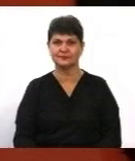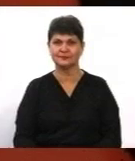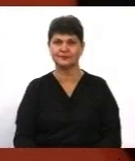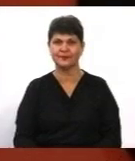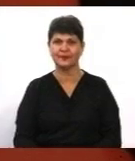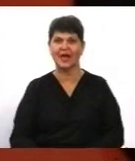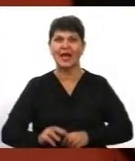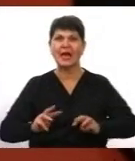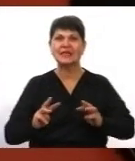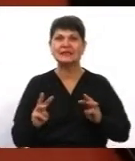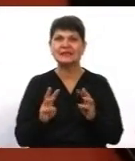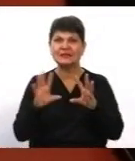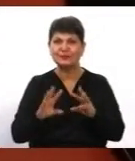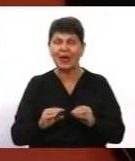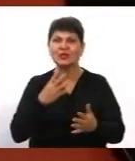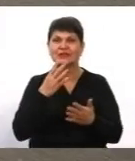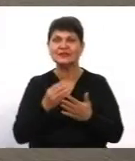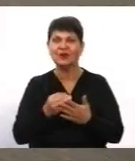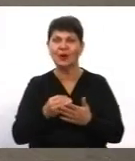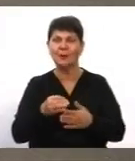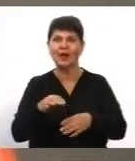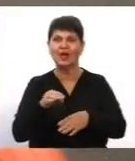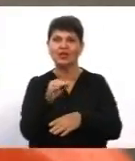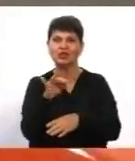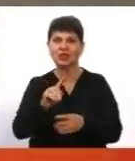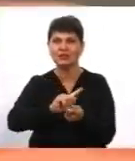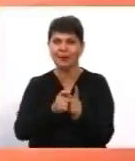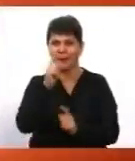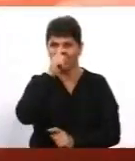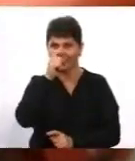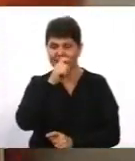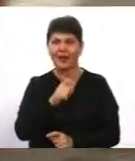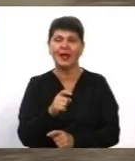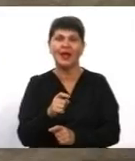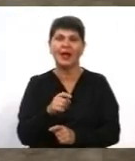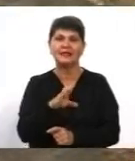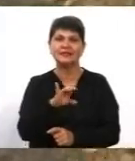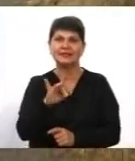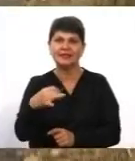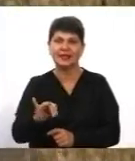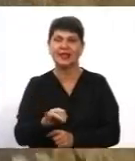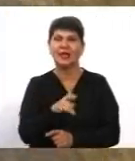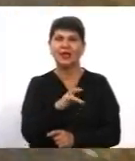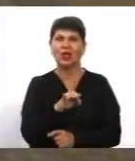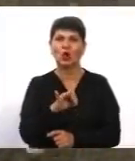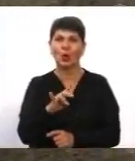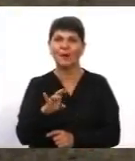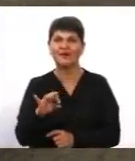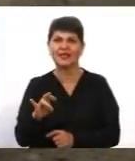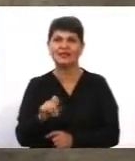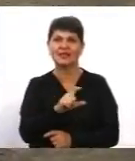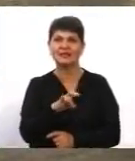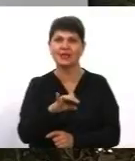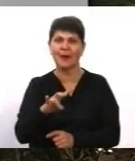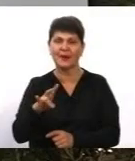Спалює власний жир замість бензину. На трасі М12 Стрий, Тернопіль, Кропивницький, Знам'янка о 18:00 фінішує